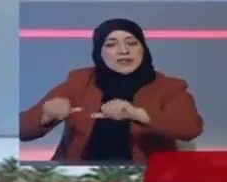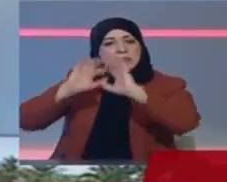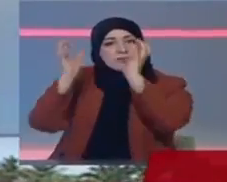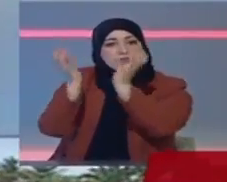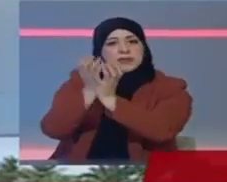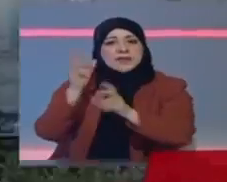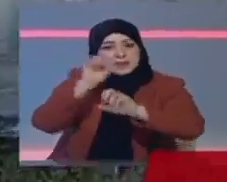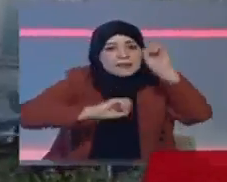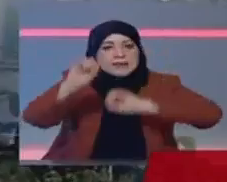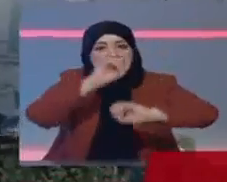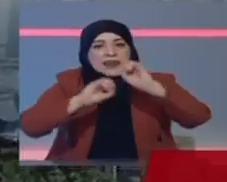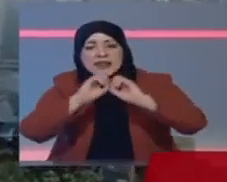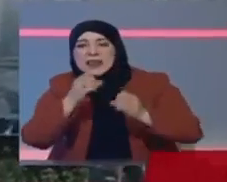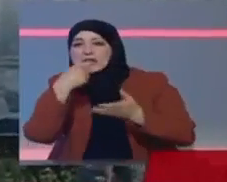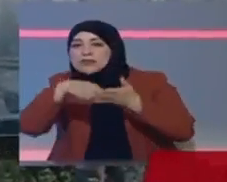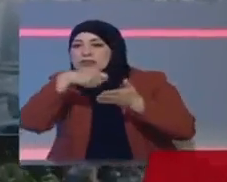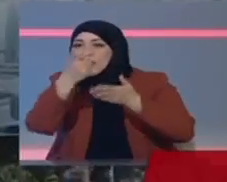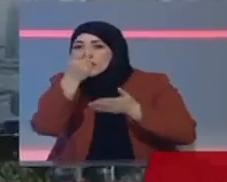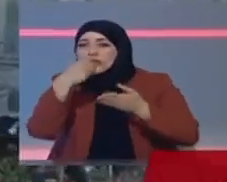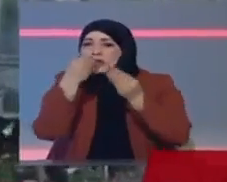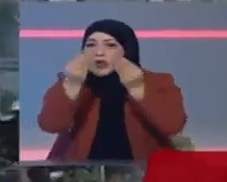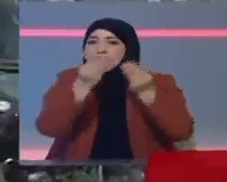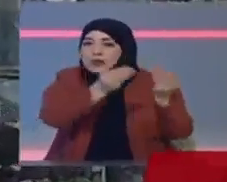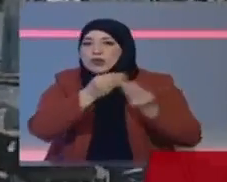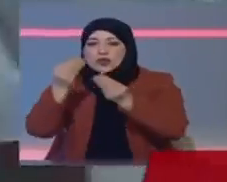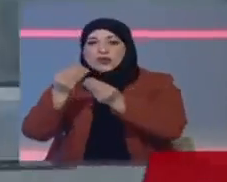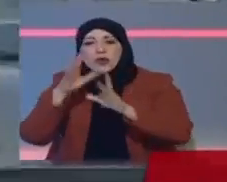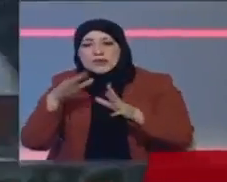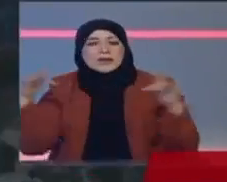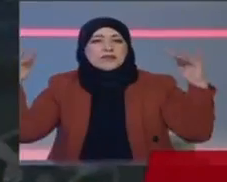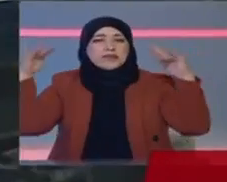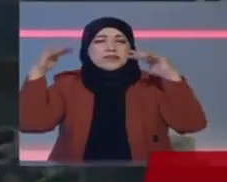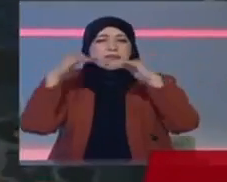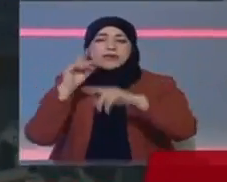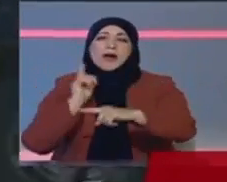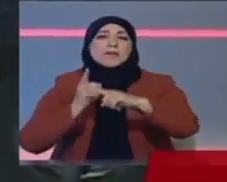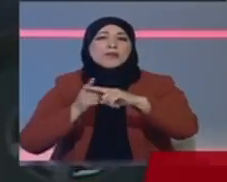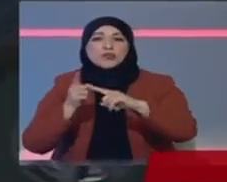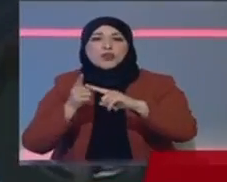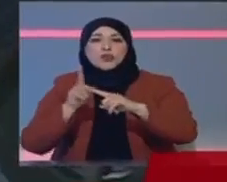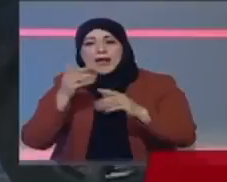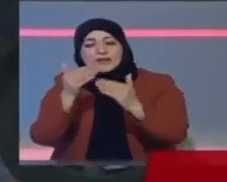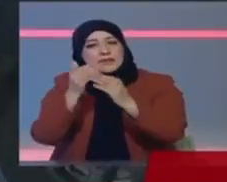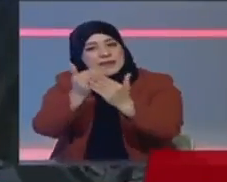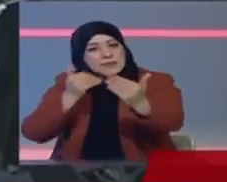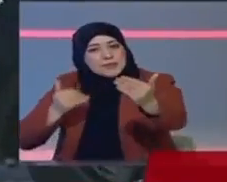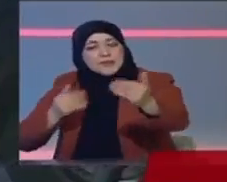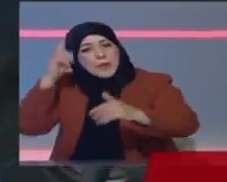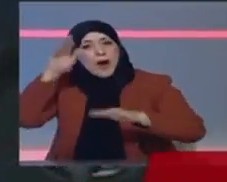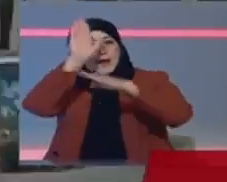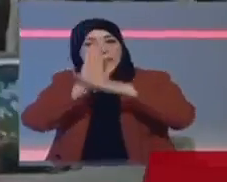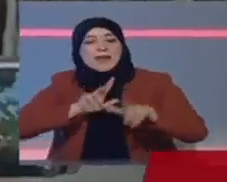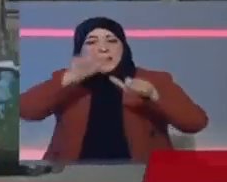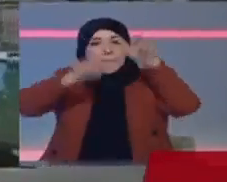تنظيم عمليه الصرف وال توسيع تجنبا لكل مظاهر الاكتضاض والتجمهر والانتظار حفاظا على سلامه المواطنين